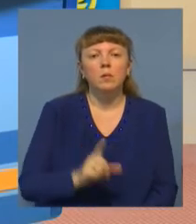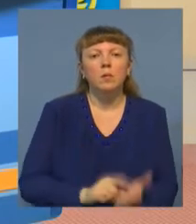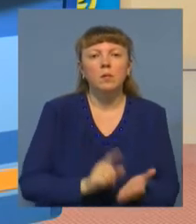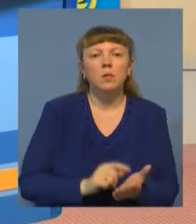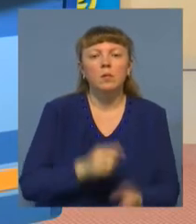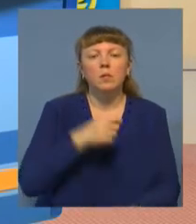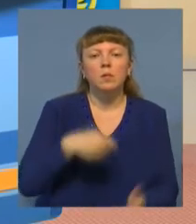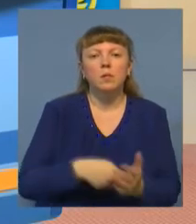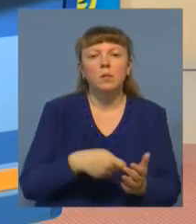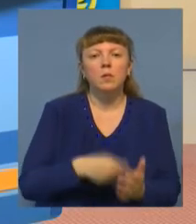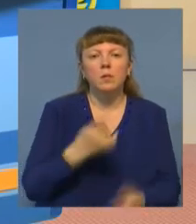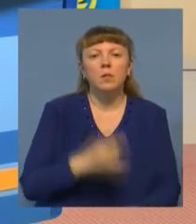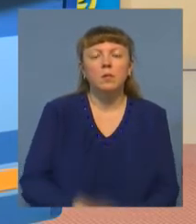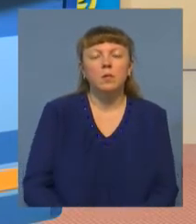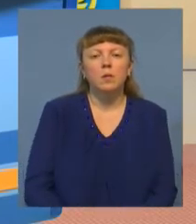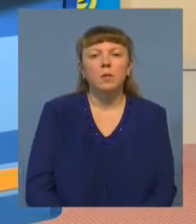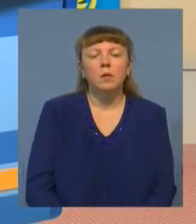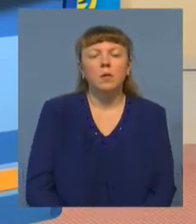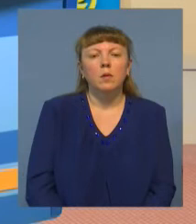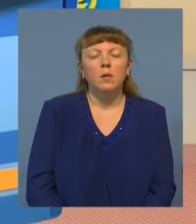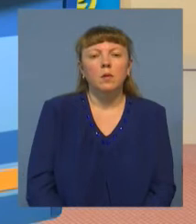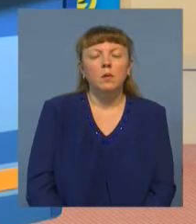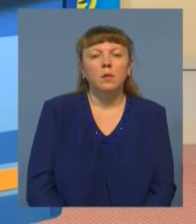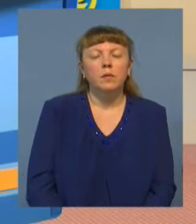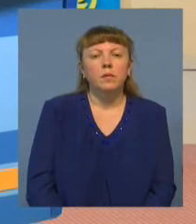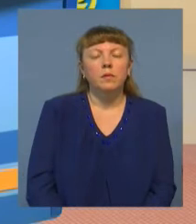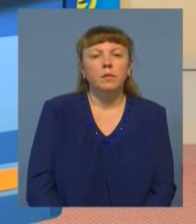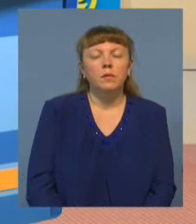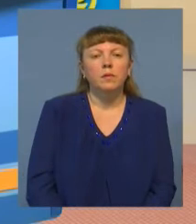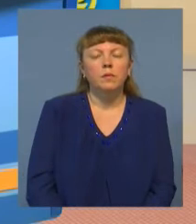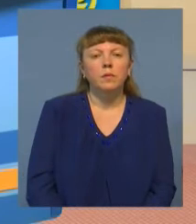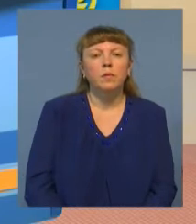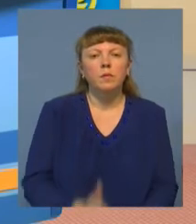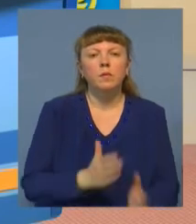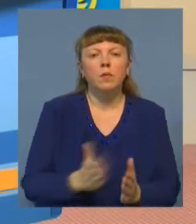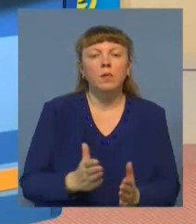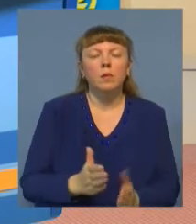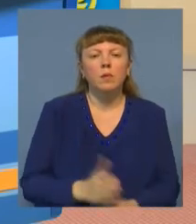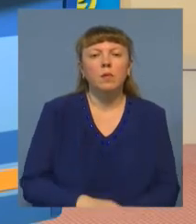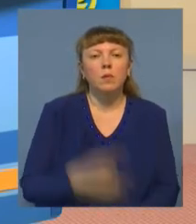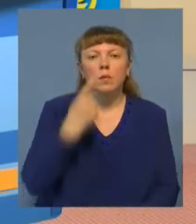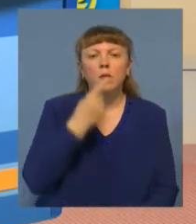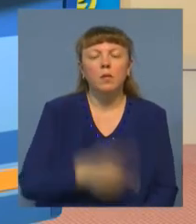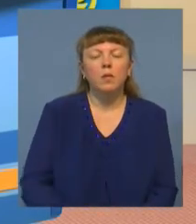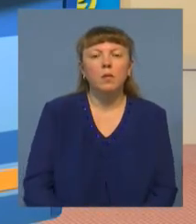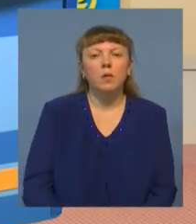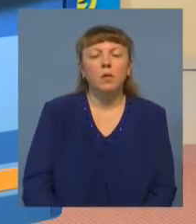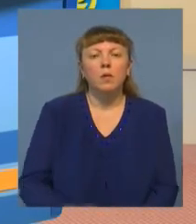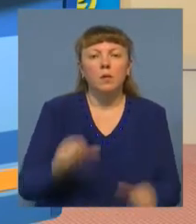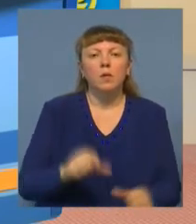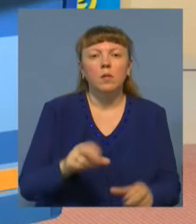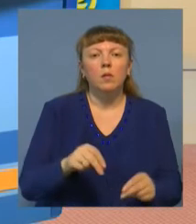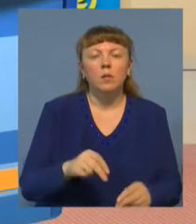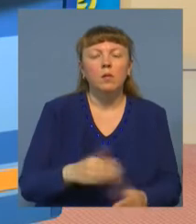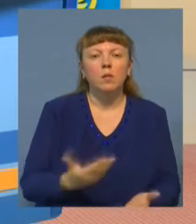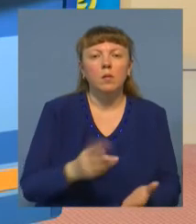по потере кормильца. То есть законом определен, да, порядок и круг лиц, которые имеют право на